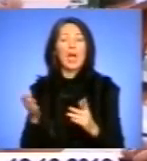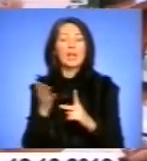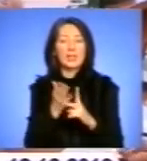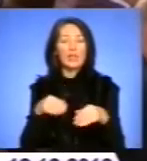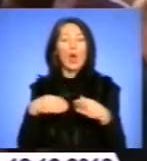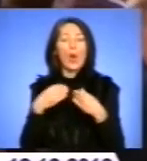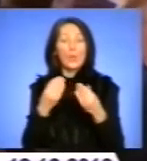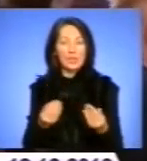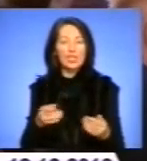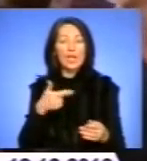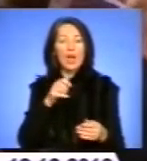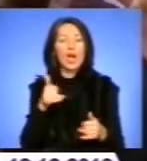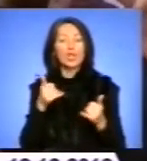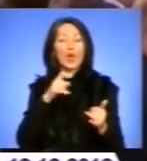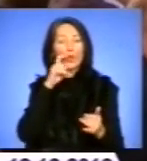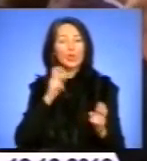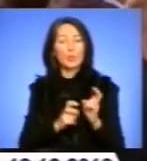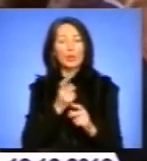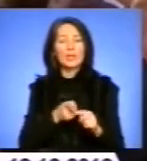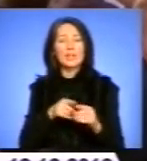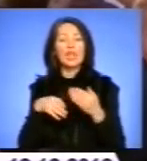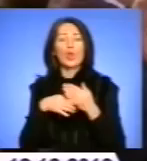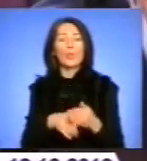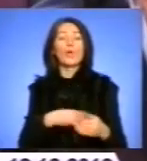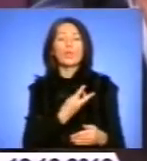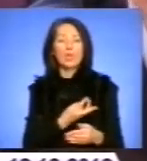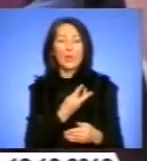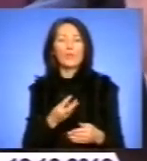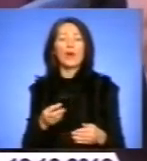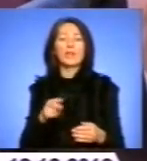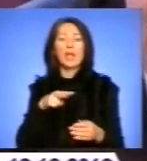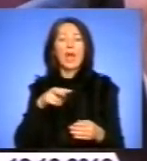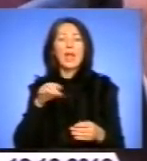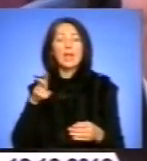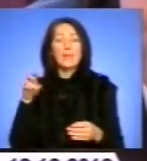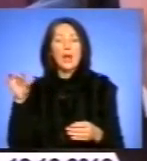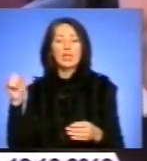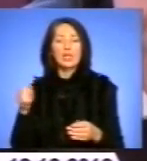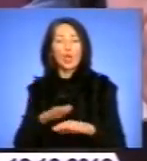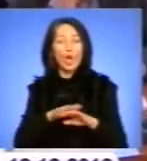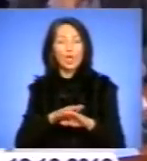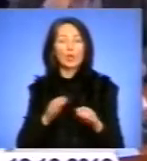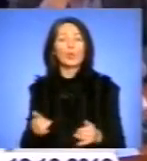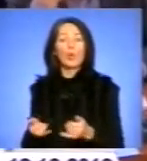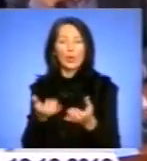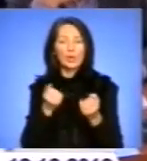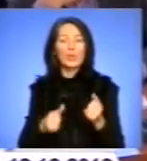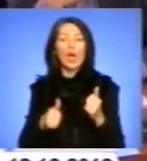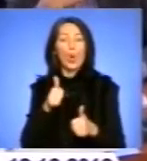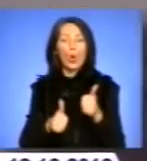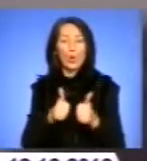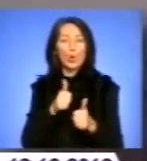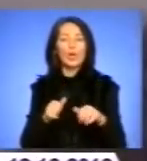української промисловості. Це допоможе стимулювати лібералізацію ринку та забезпечить можливість отримання конкурентоспроможних цін на